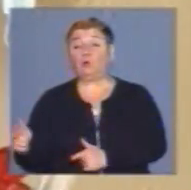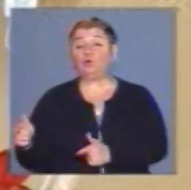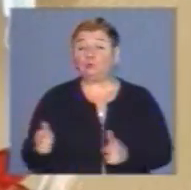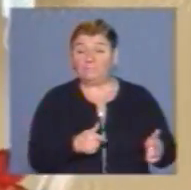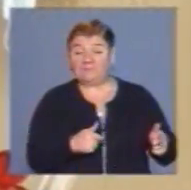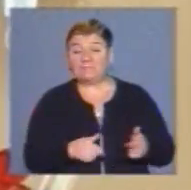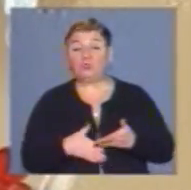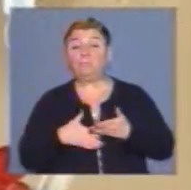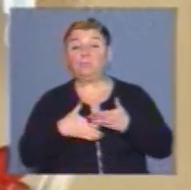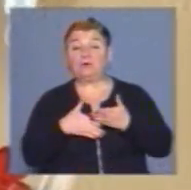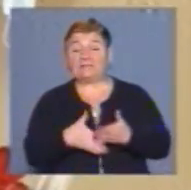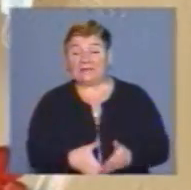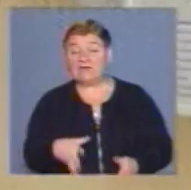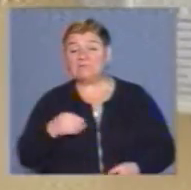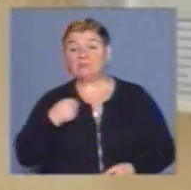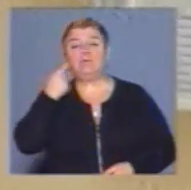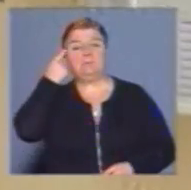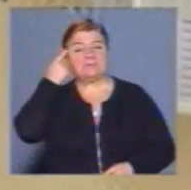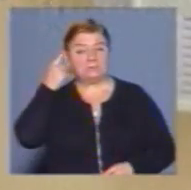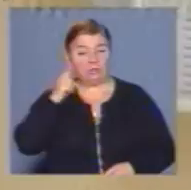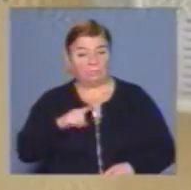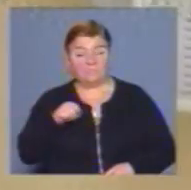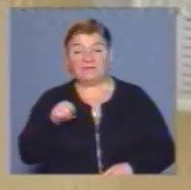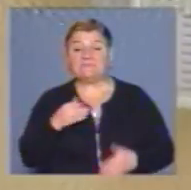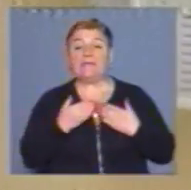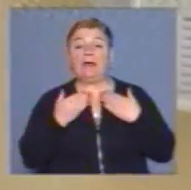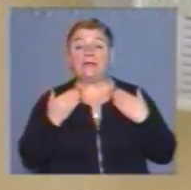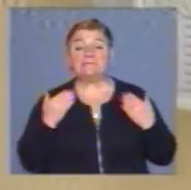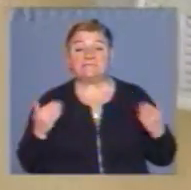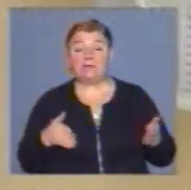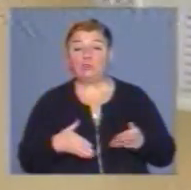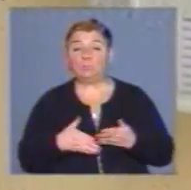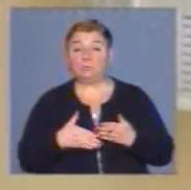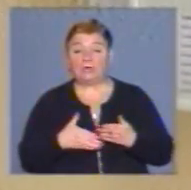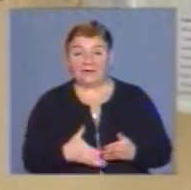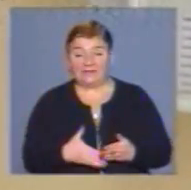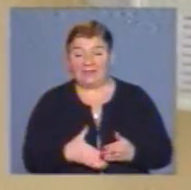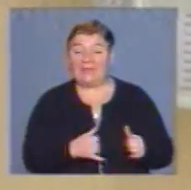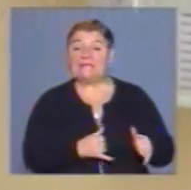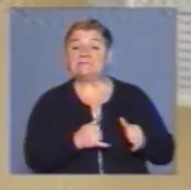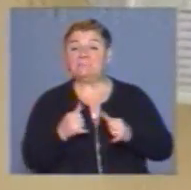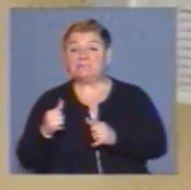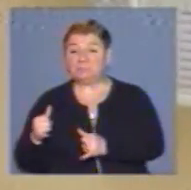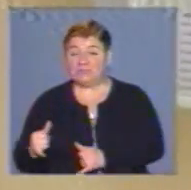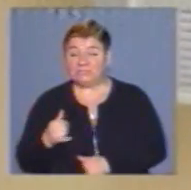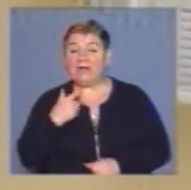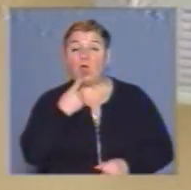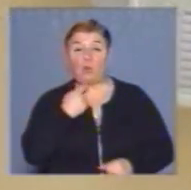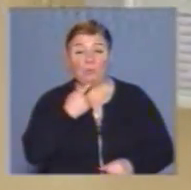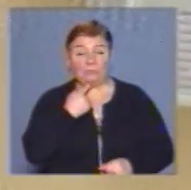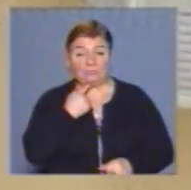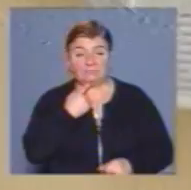допомогти, свою свідомість. Ці акції нам допомагають у забезпеченні хворих кров'ю,